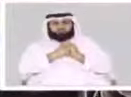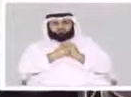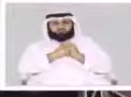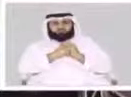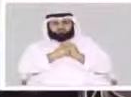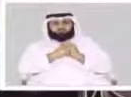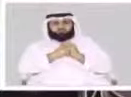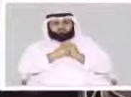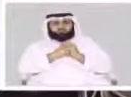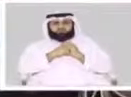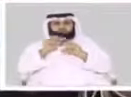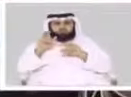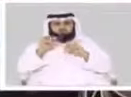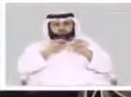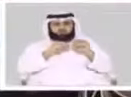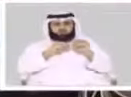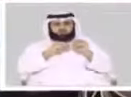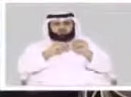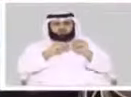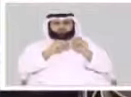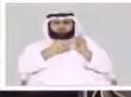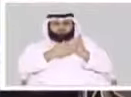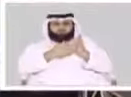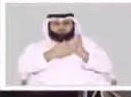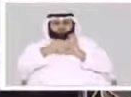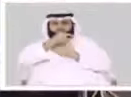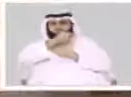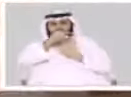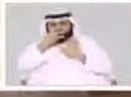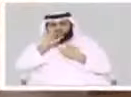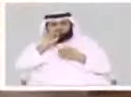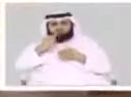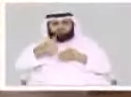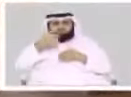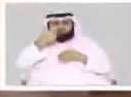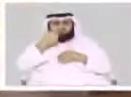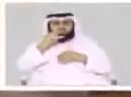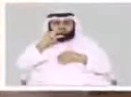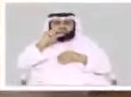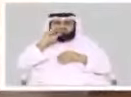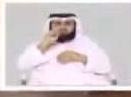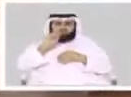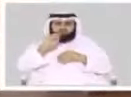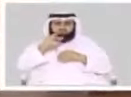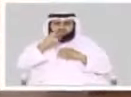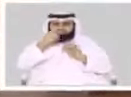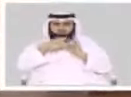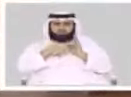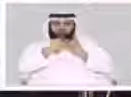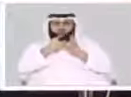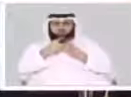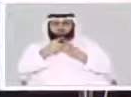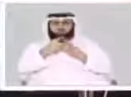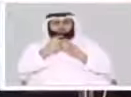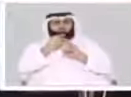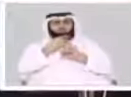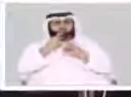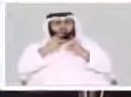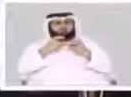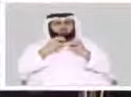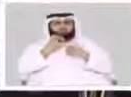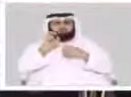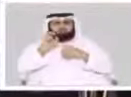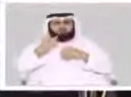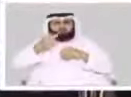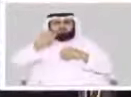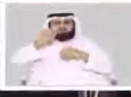التي وردت في سورة المائدة هي تحقق المقاصد العظمى